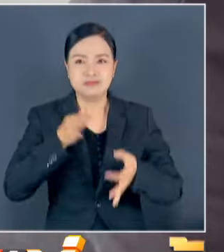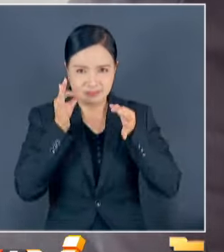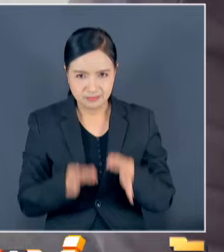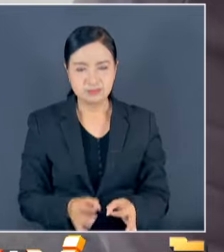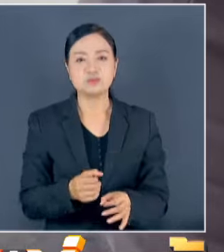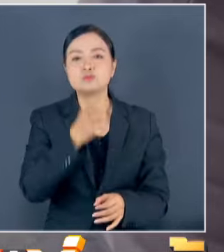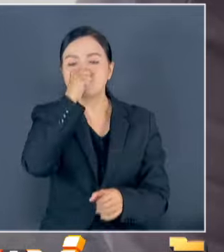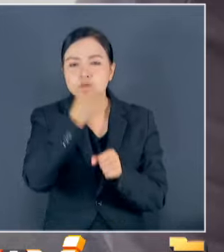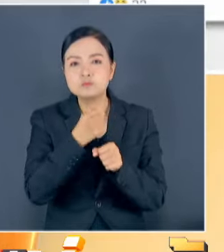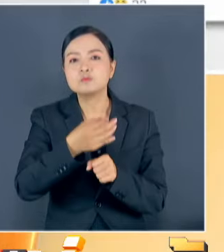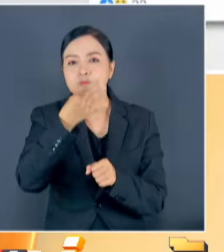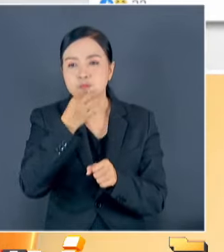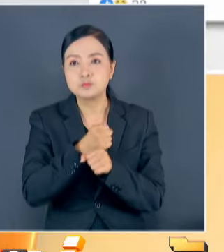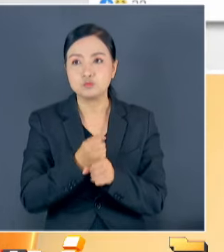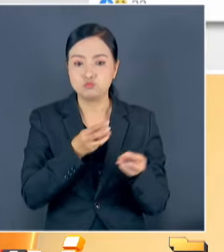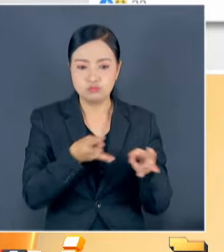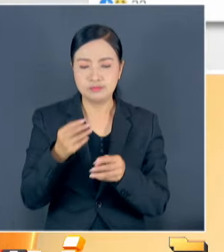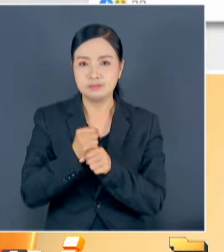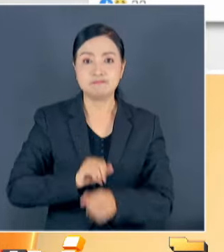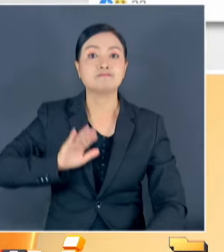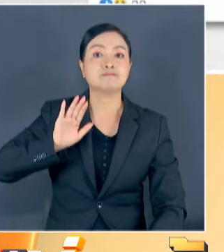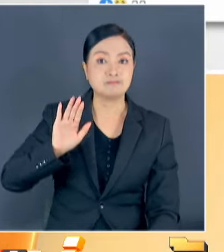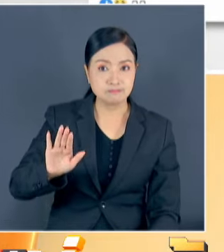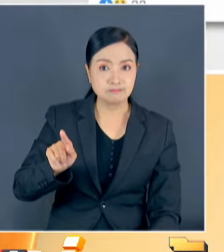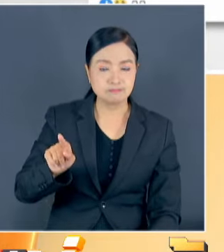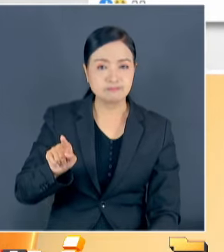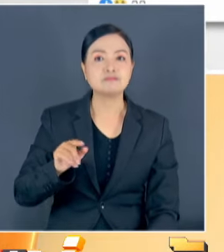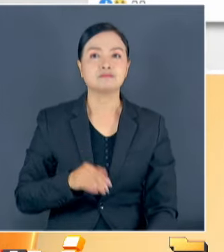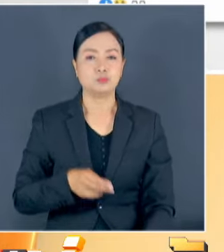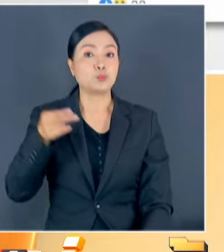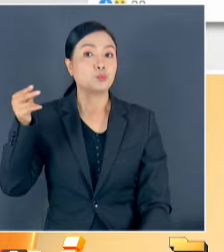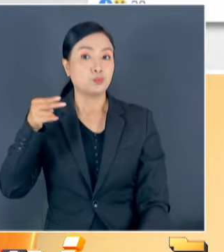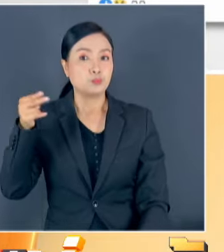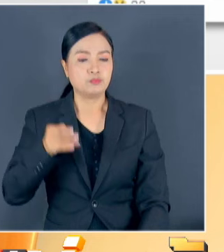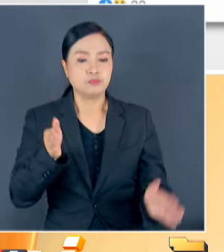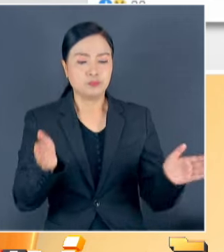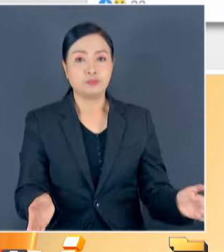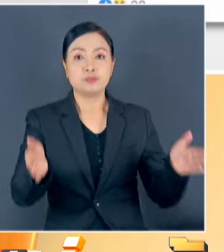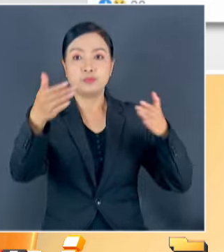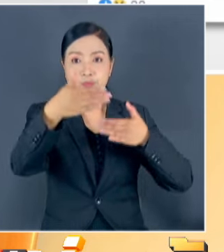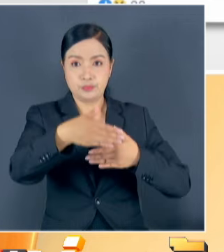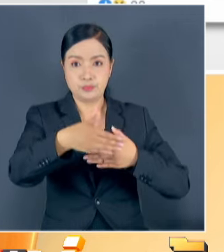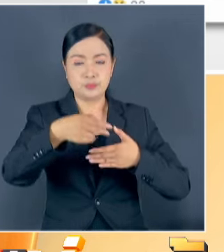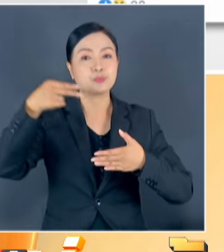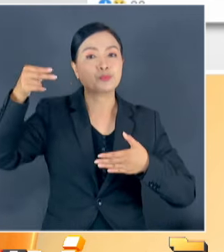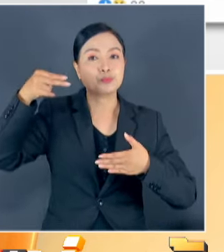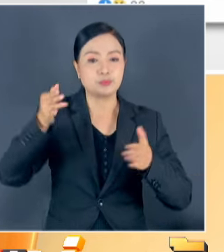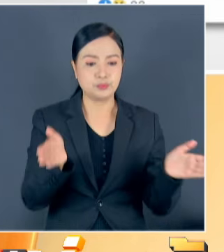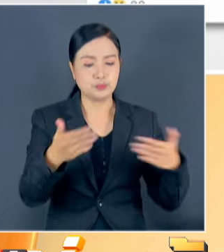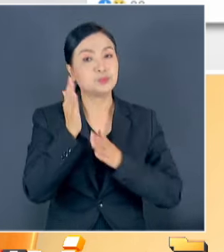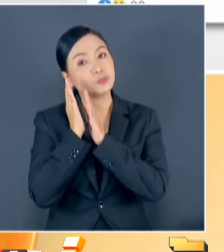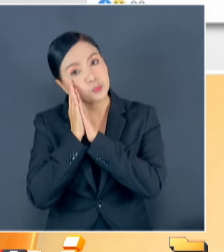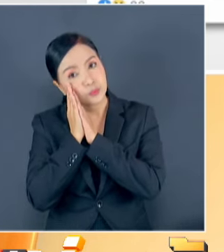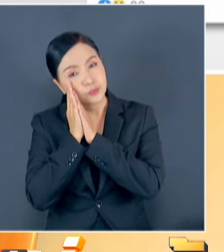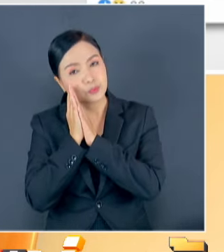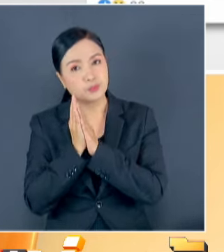องทำอาชีพนี้ดูวิธีการทำงานของเขาคุณผู้ชมฟังดีๆนะครับเขาจะนำกล้องเนี่ยไปติดตั้งในห้องนะฮะในห้องนอนที่